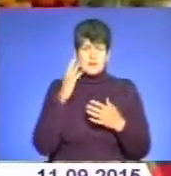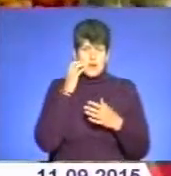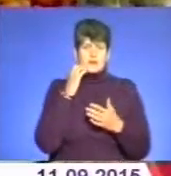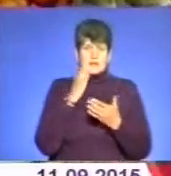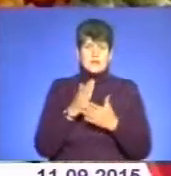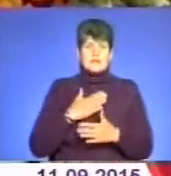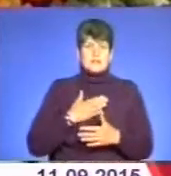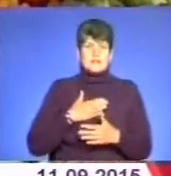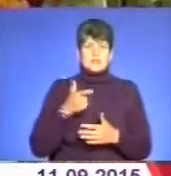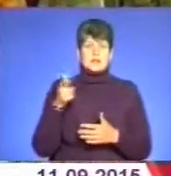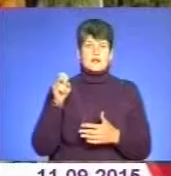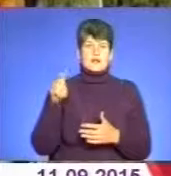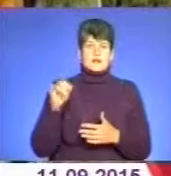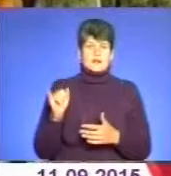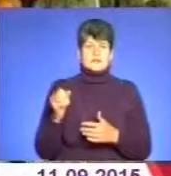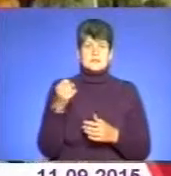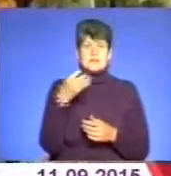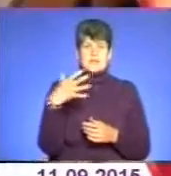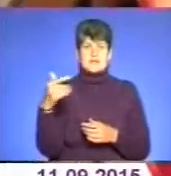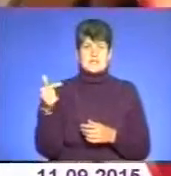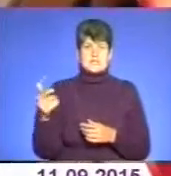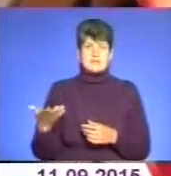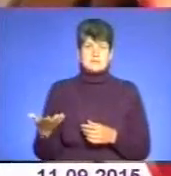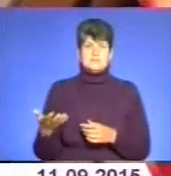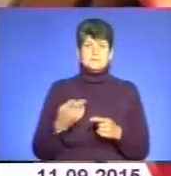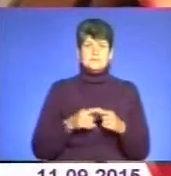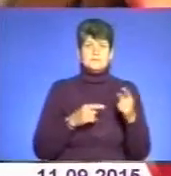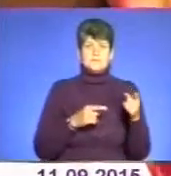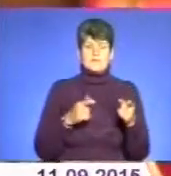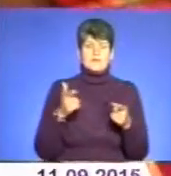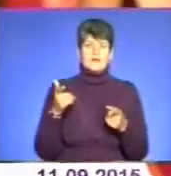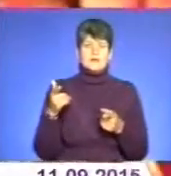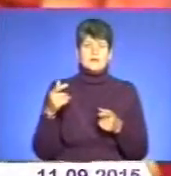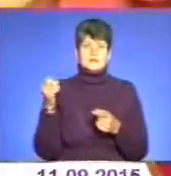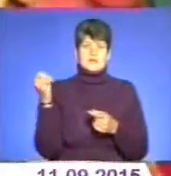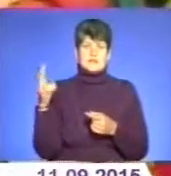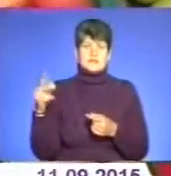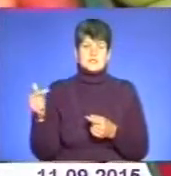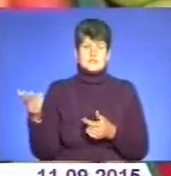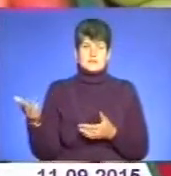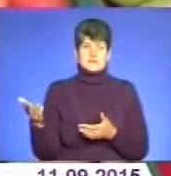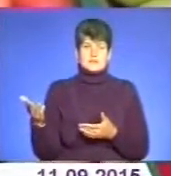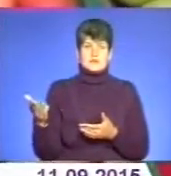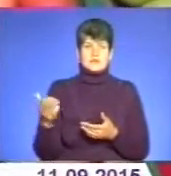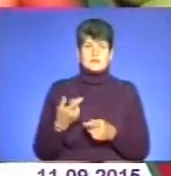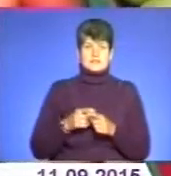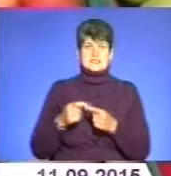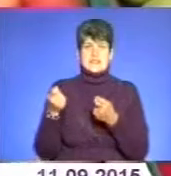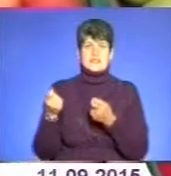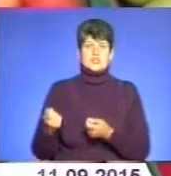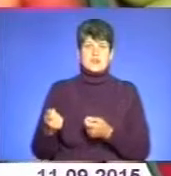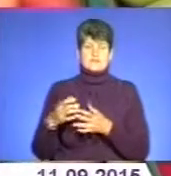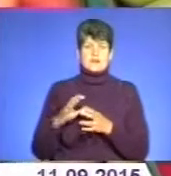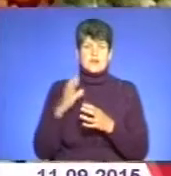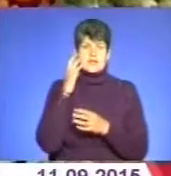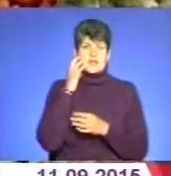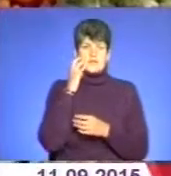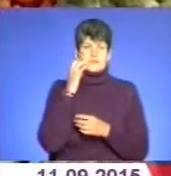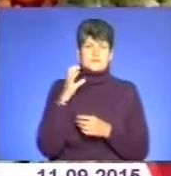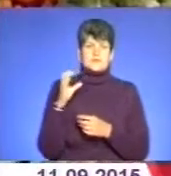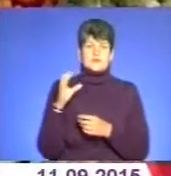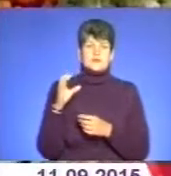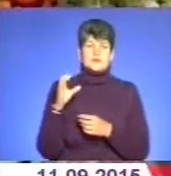наші, оце гала, оце 15 гривень. Це один сорт, і це гала, другий сорт – 12 гривень. Це дешевше яблуко. Сливи? Голден